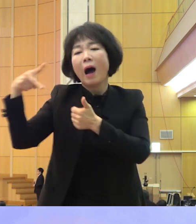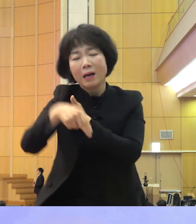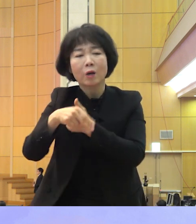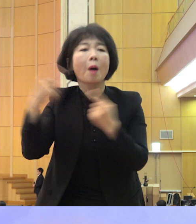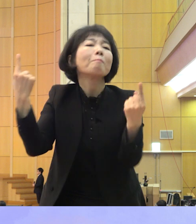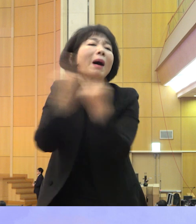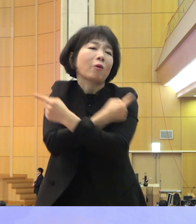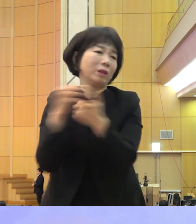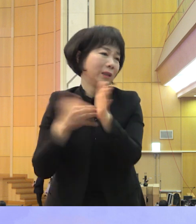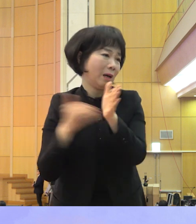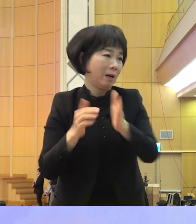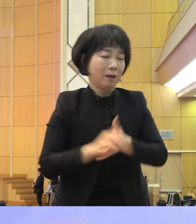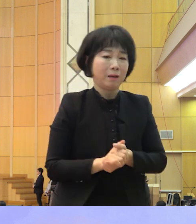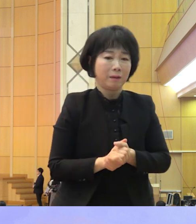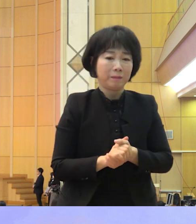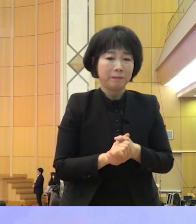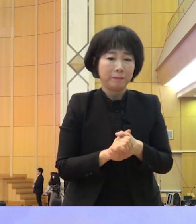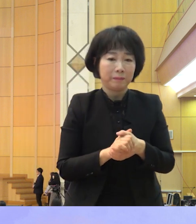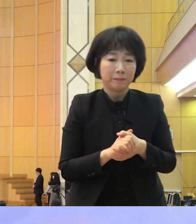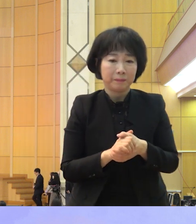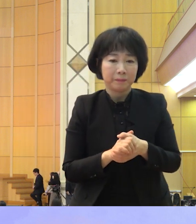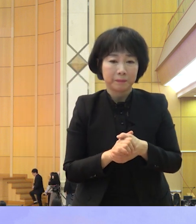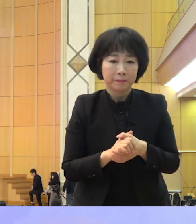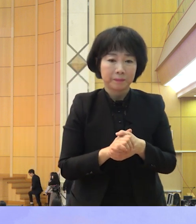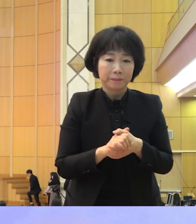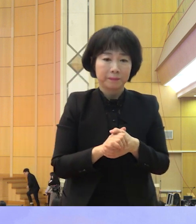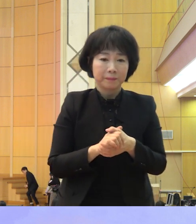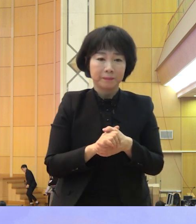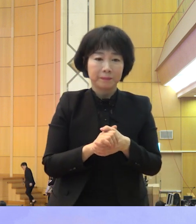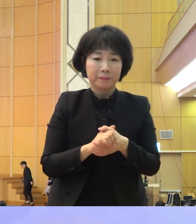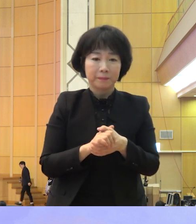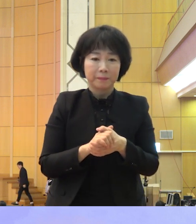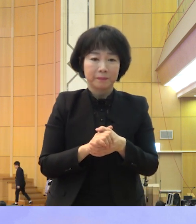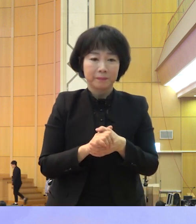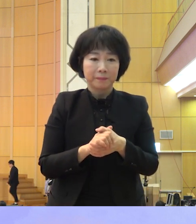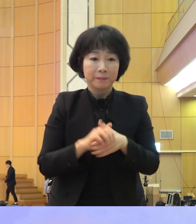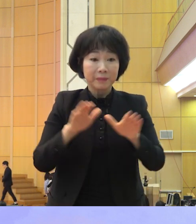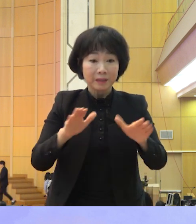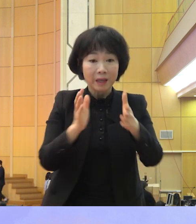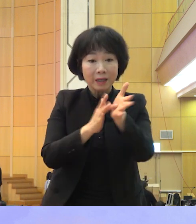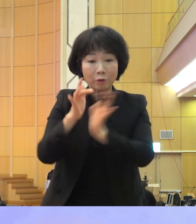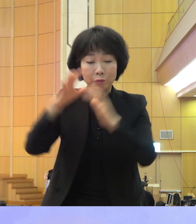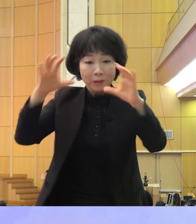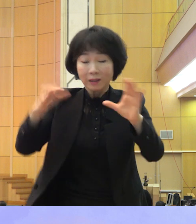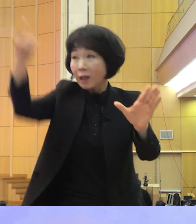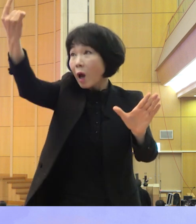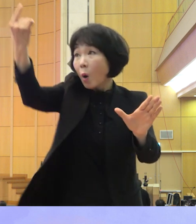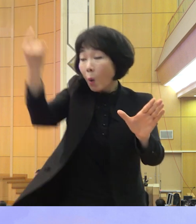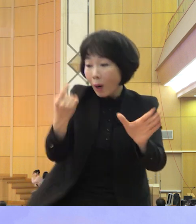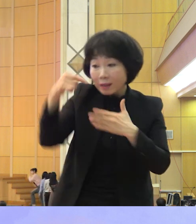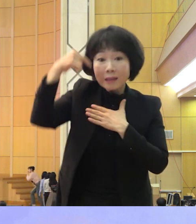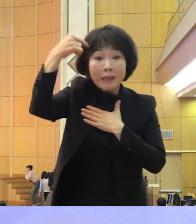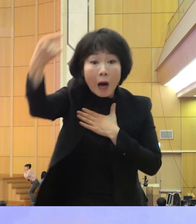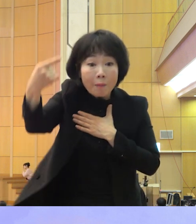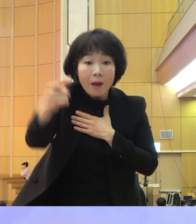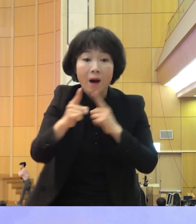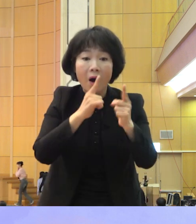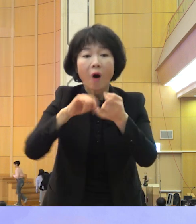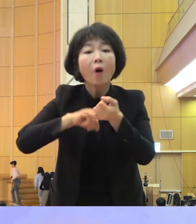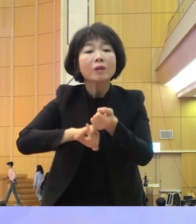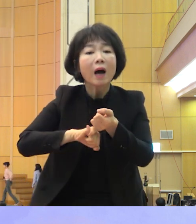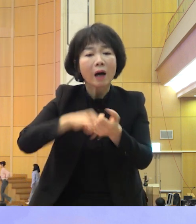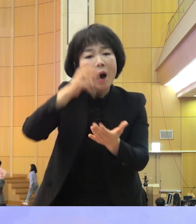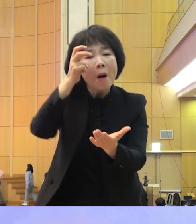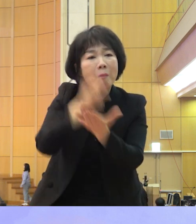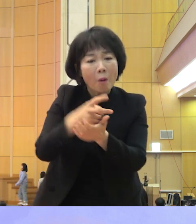그러니까 오늘 언약의 할례, 그리스도의 할례 이렇게 말하는 거잖아요. 그러니까 예수님이 땅에 오면서부터는 언약의 할례,